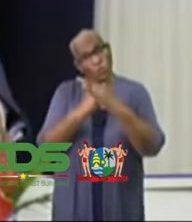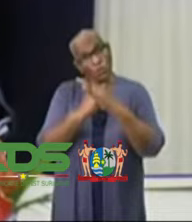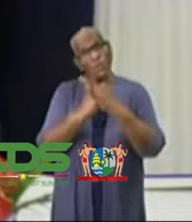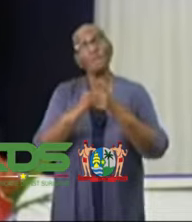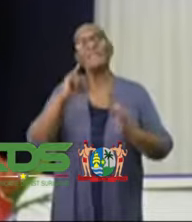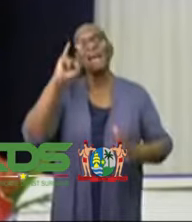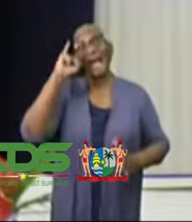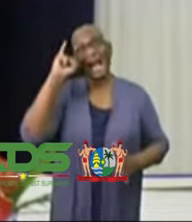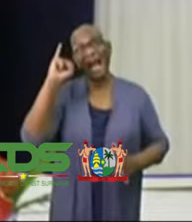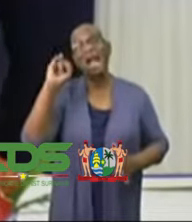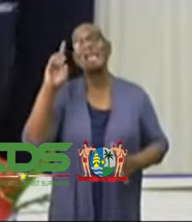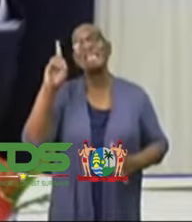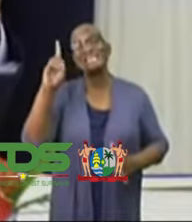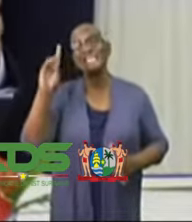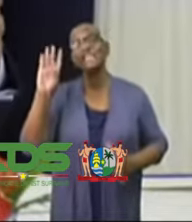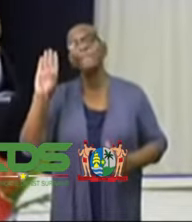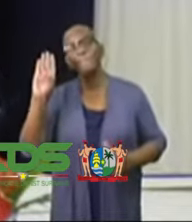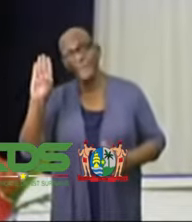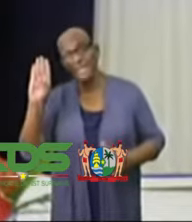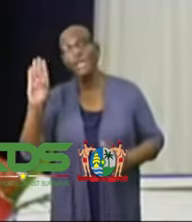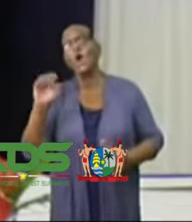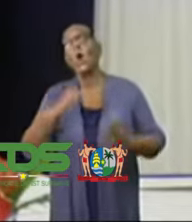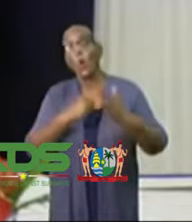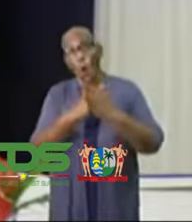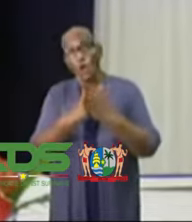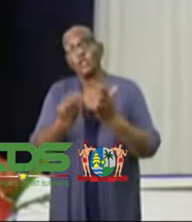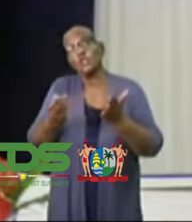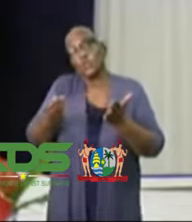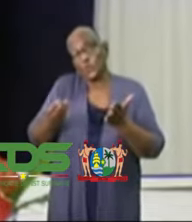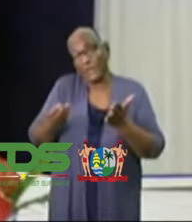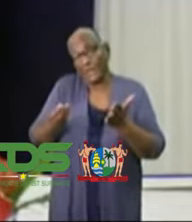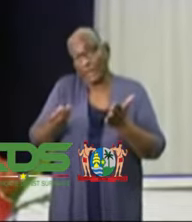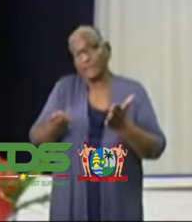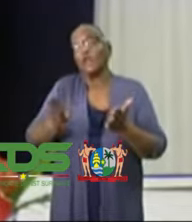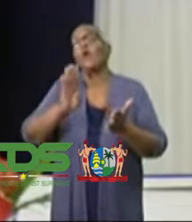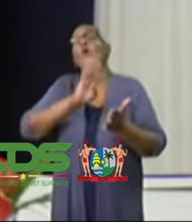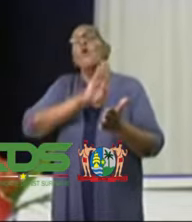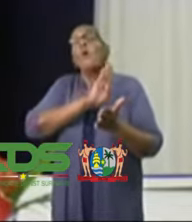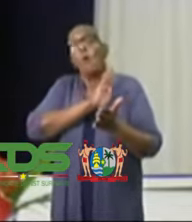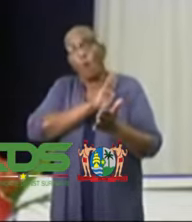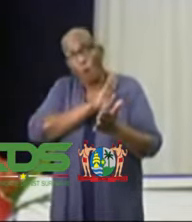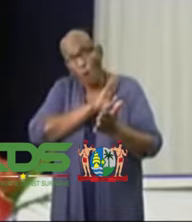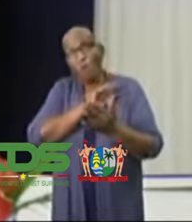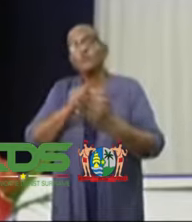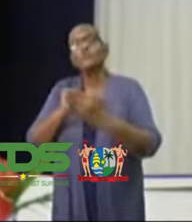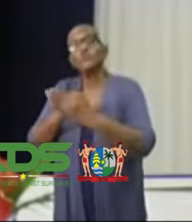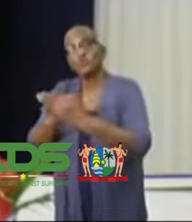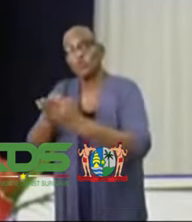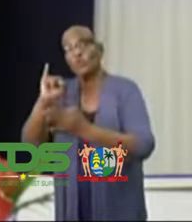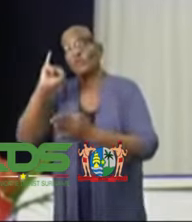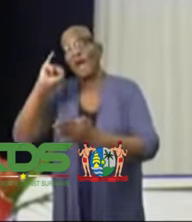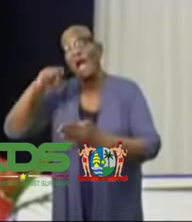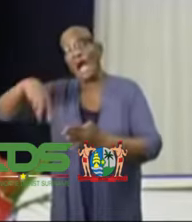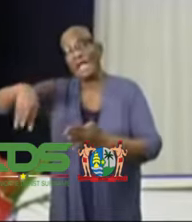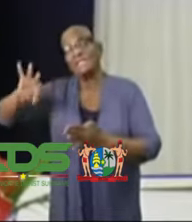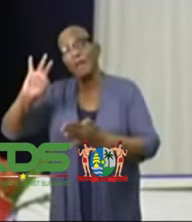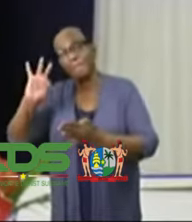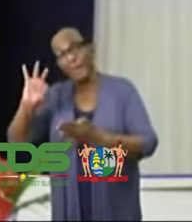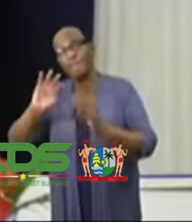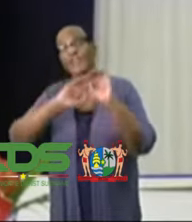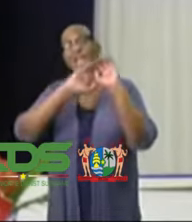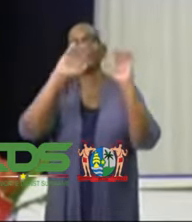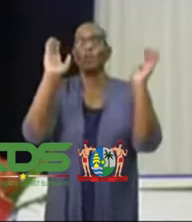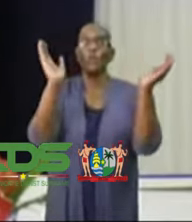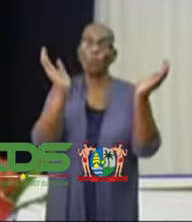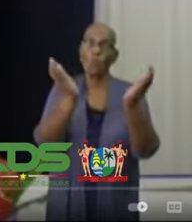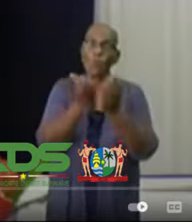En we kunnen met de middelen van IDB ook die steun van IMF en die Wereldbank tal van projecten